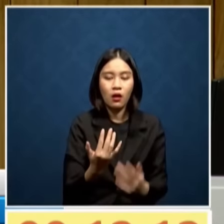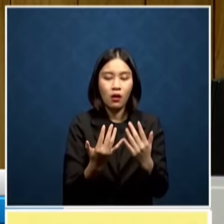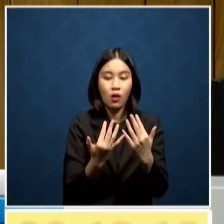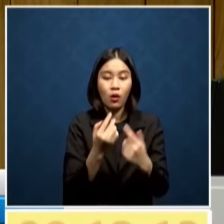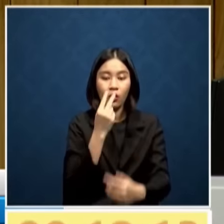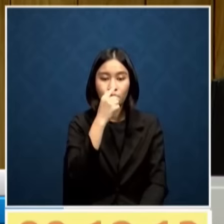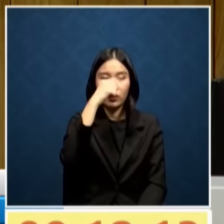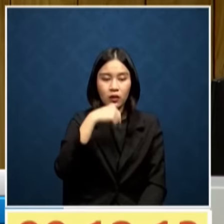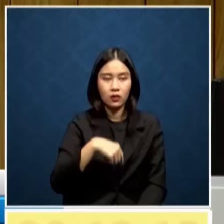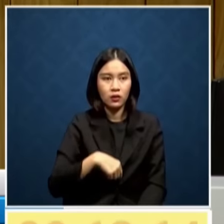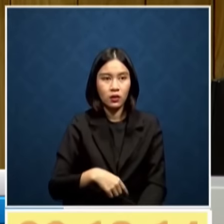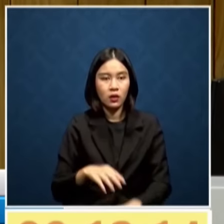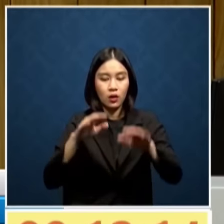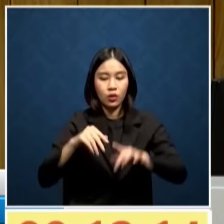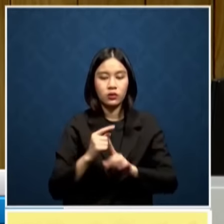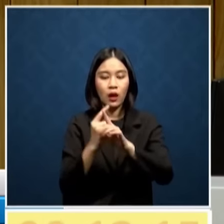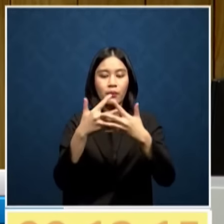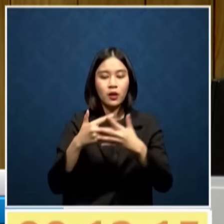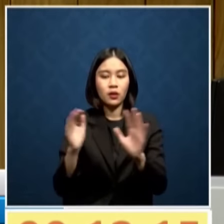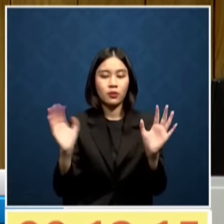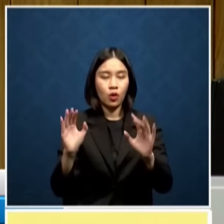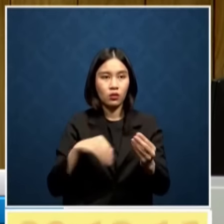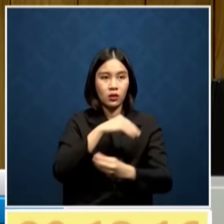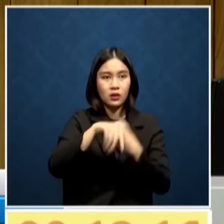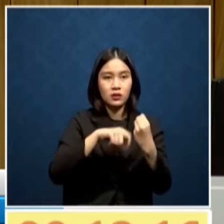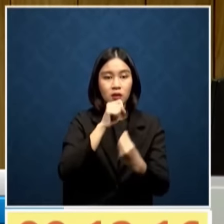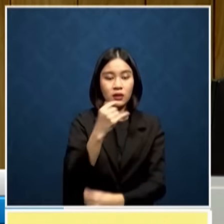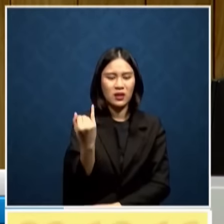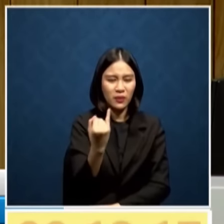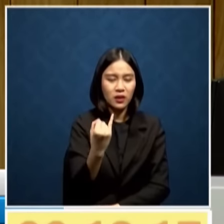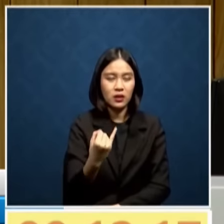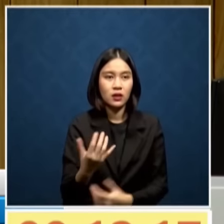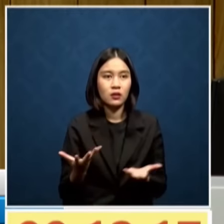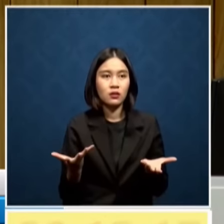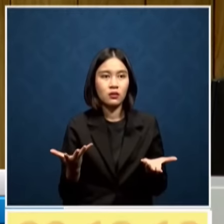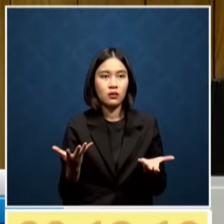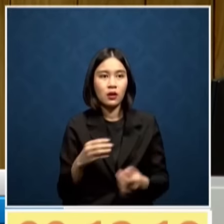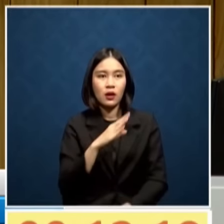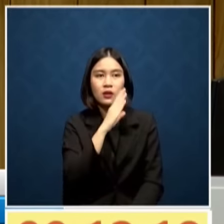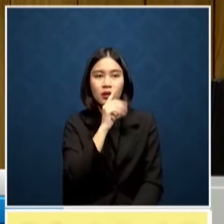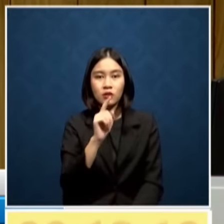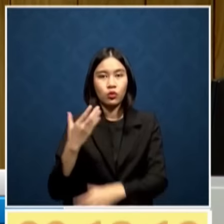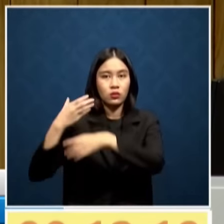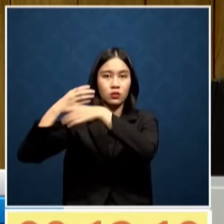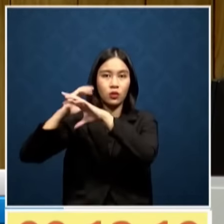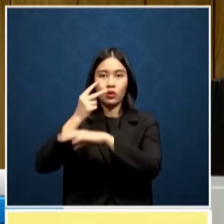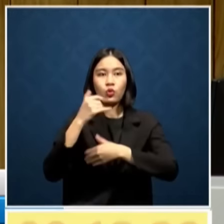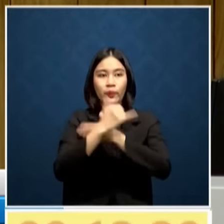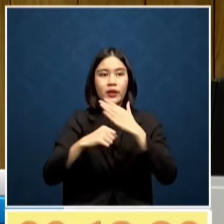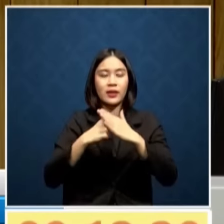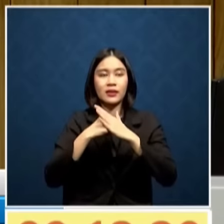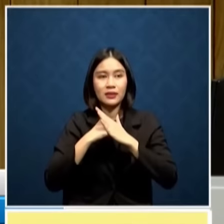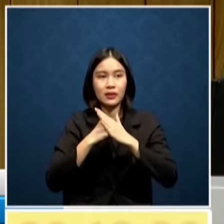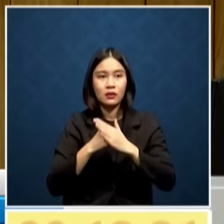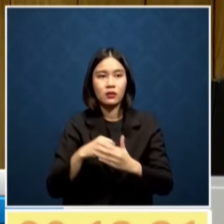เราดูไทยไม่จำเป็นต้องลดตามอเมริกาถ้าเศรษฐกิจเราแย่ขนาดนี้แล้วถ้าไปย้อนไปดูจีนนะจีนเนี่ยเ